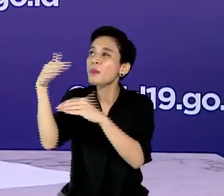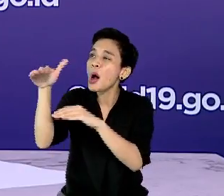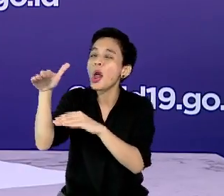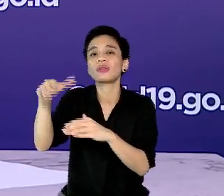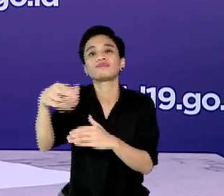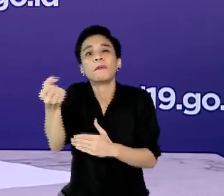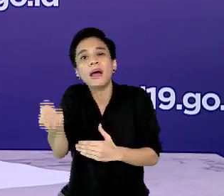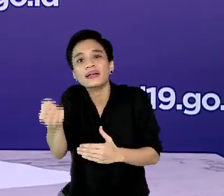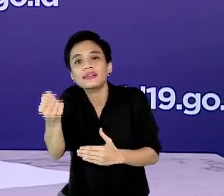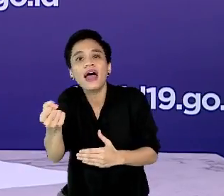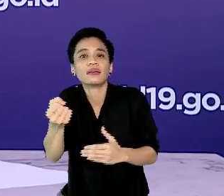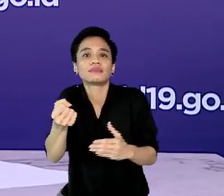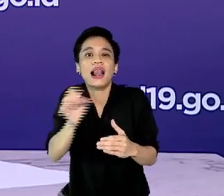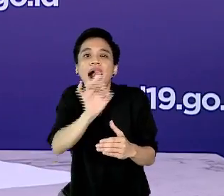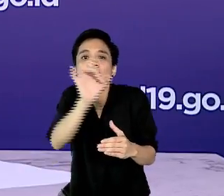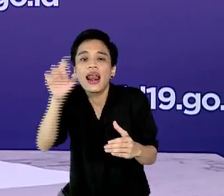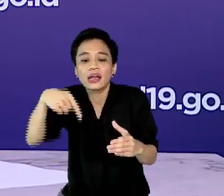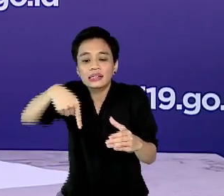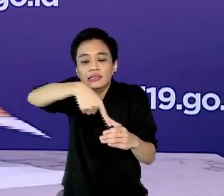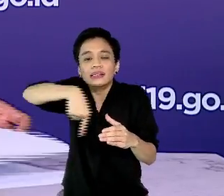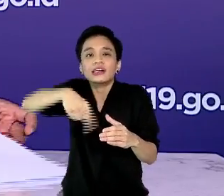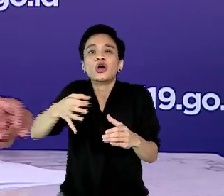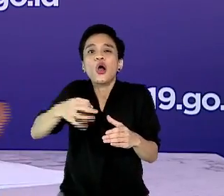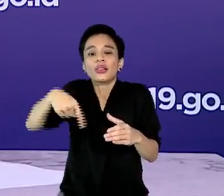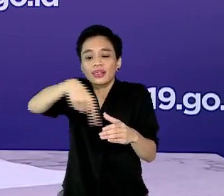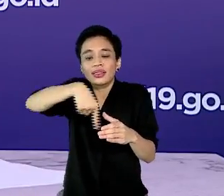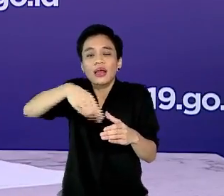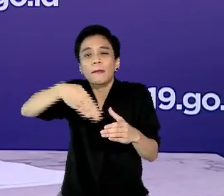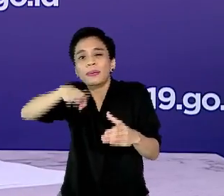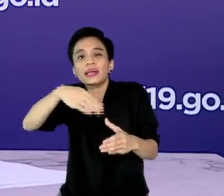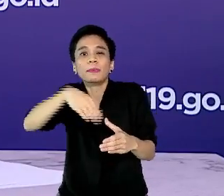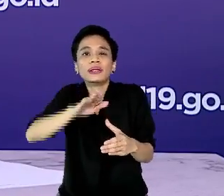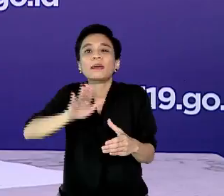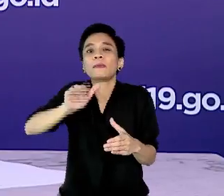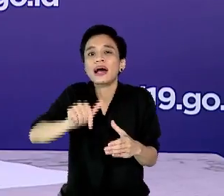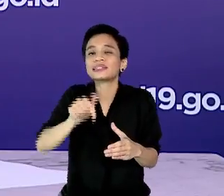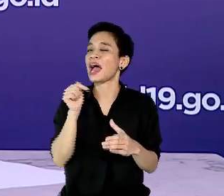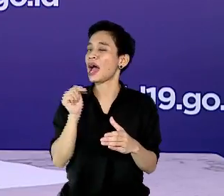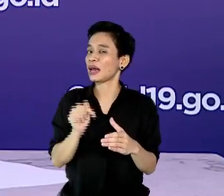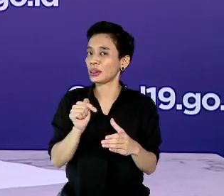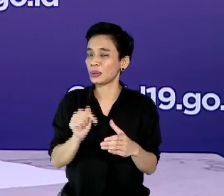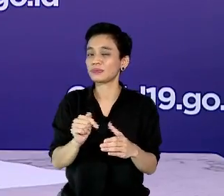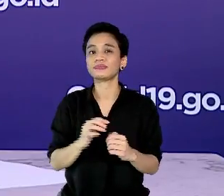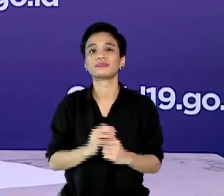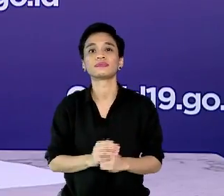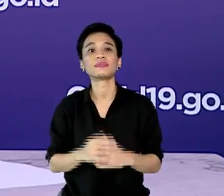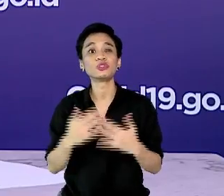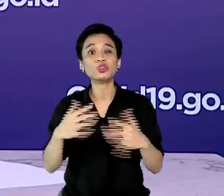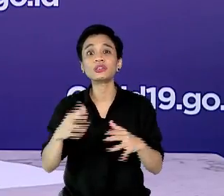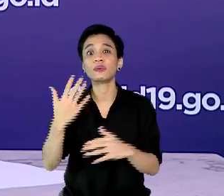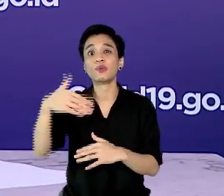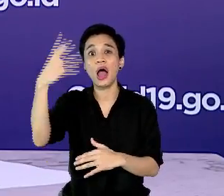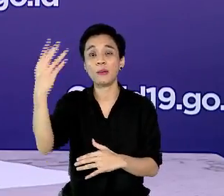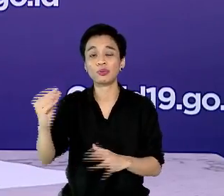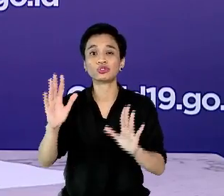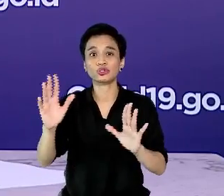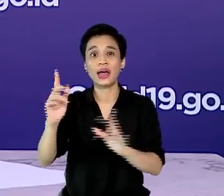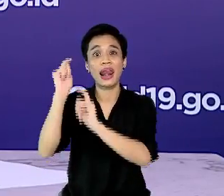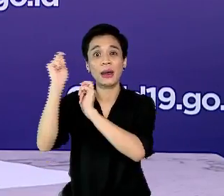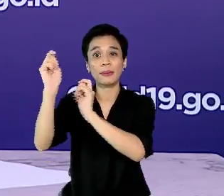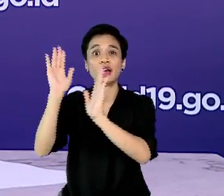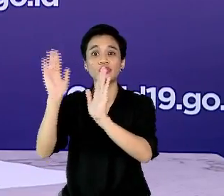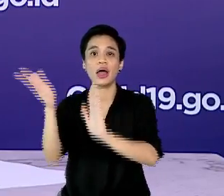wisata selama periode Idul Fitri. Adanya periode tambahan yaitu arus balik ke Jabodetabek